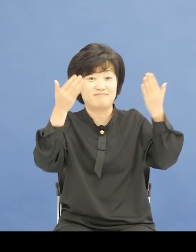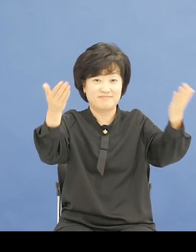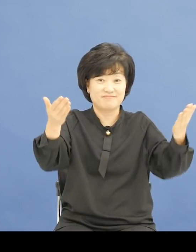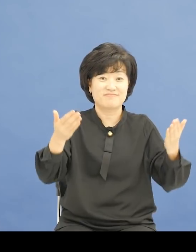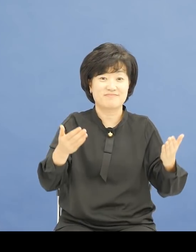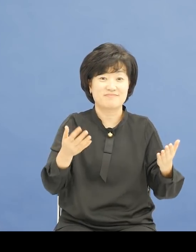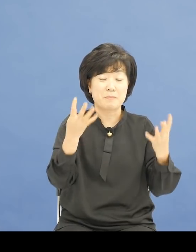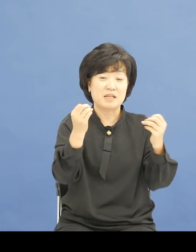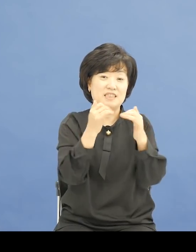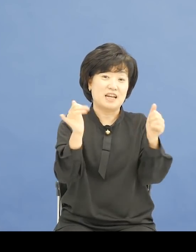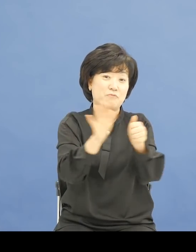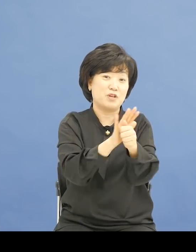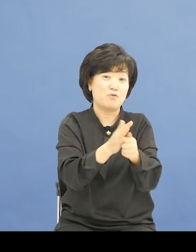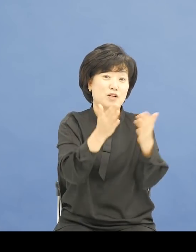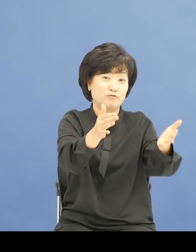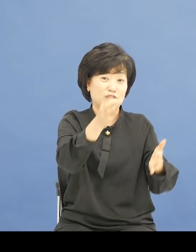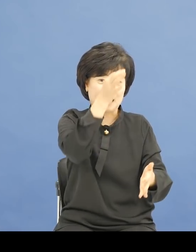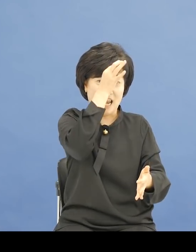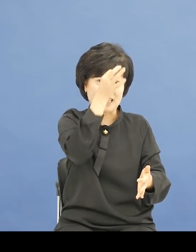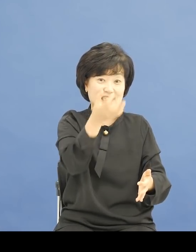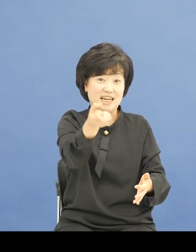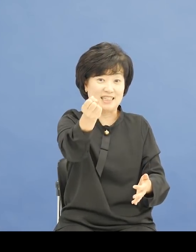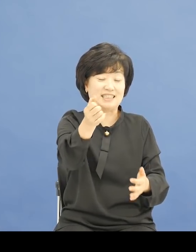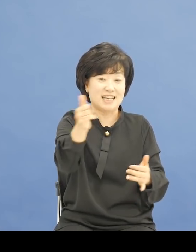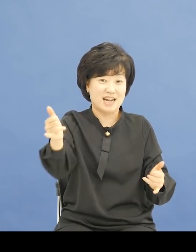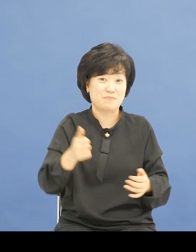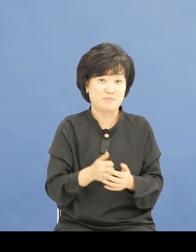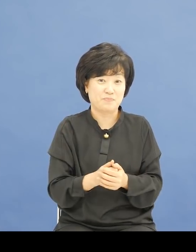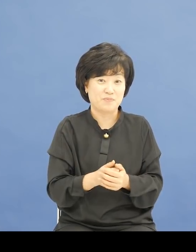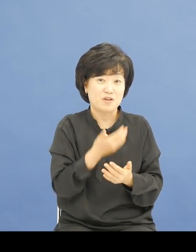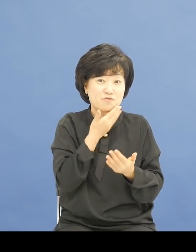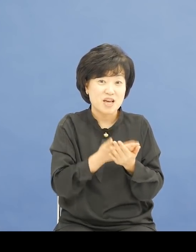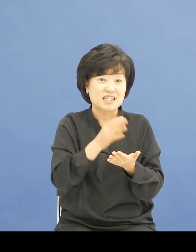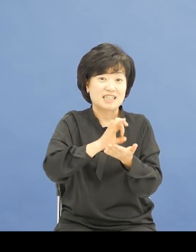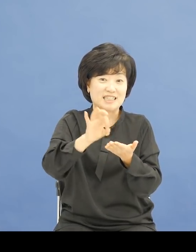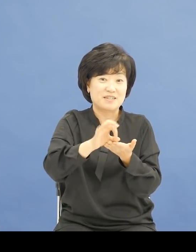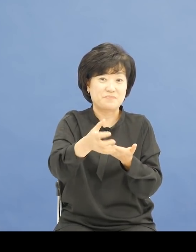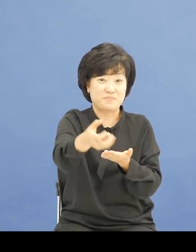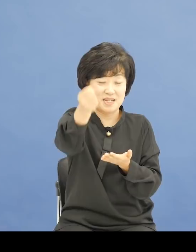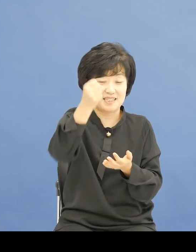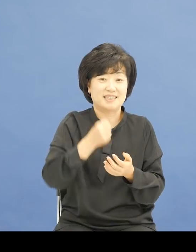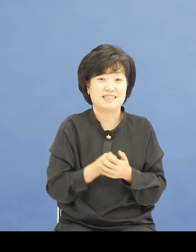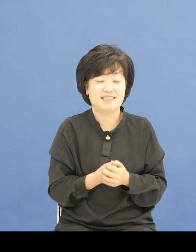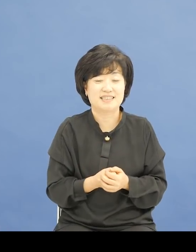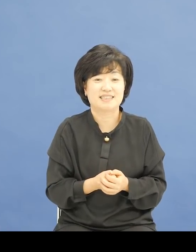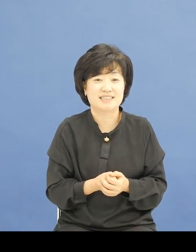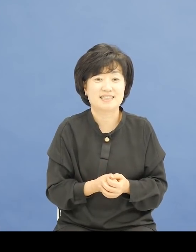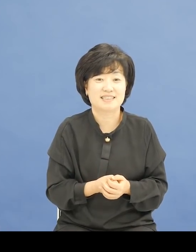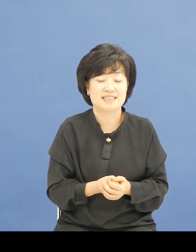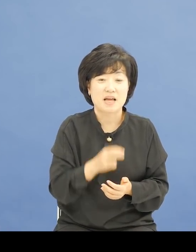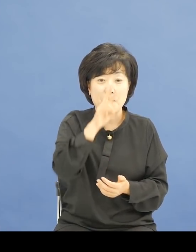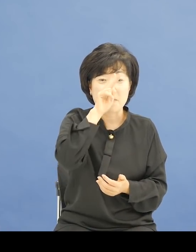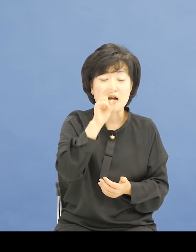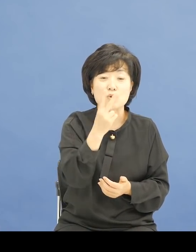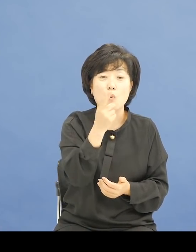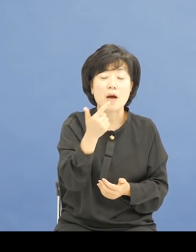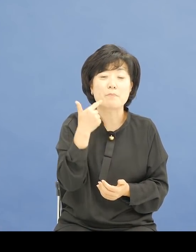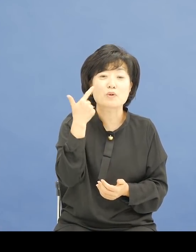줄 수 있고 또 많은 사람을 위로할 수 있는 달란트를 가지신 분이니까요. 네. 예, 그렇게 또 쓰임을 받으셔야죠. 우리 박기환 목사님